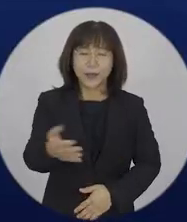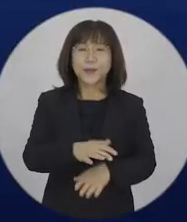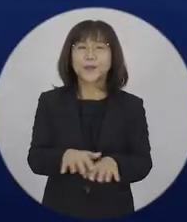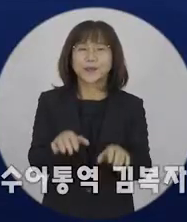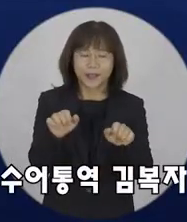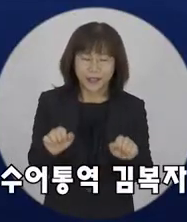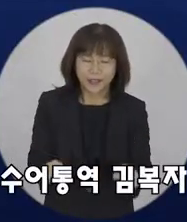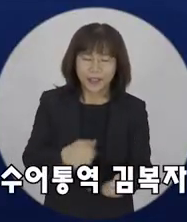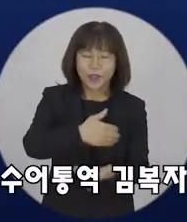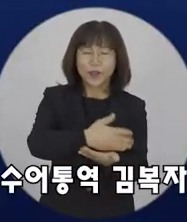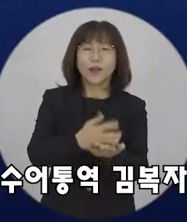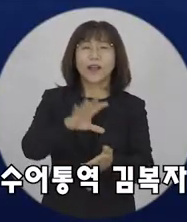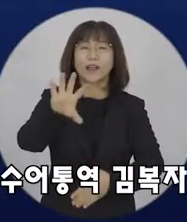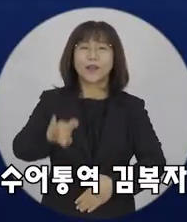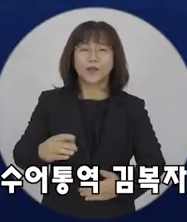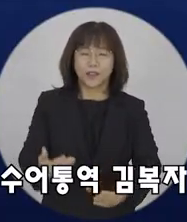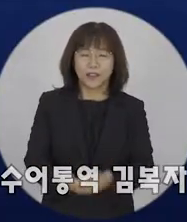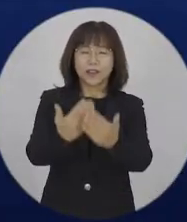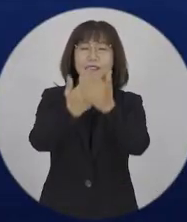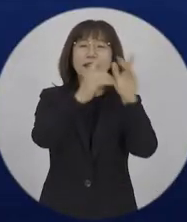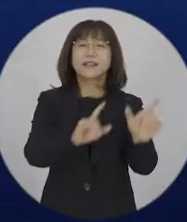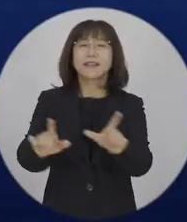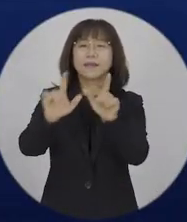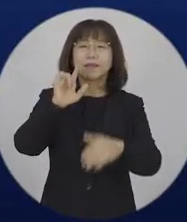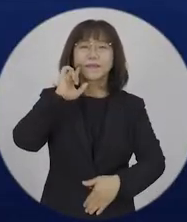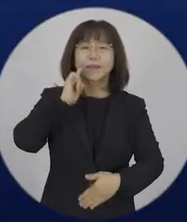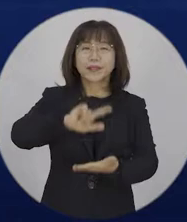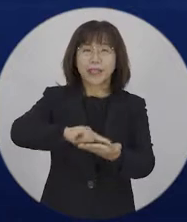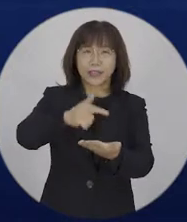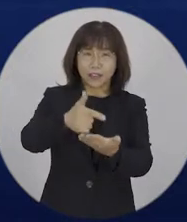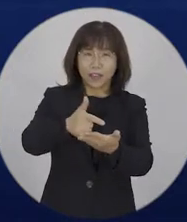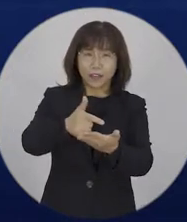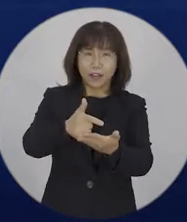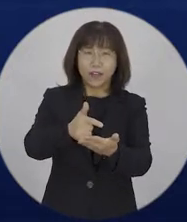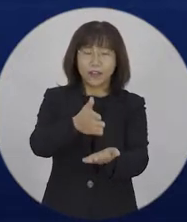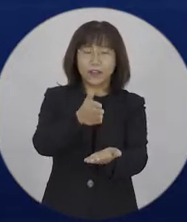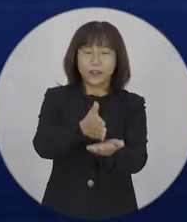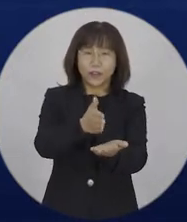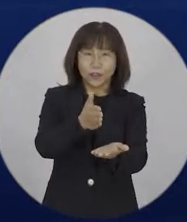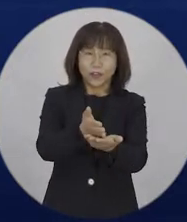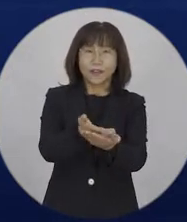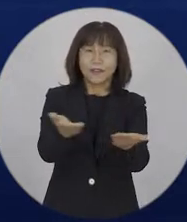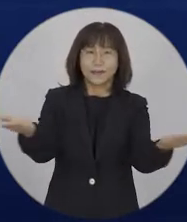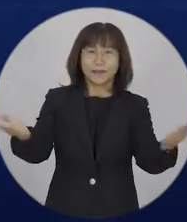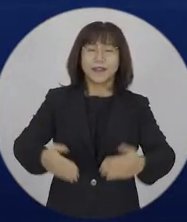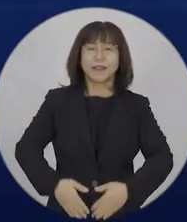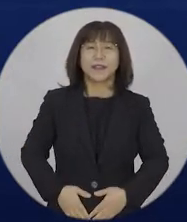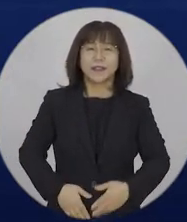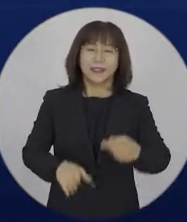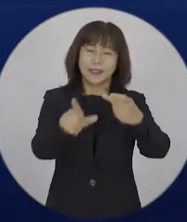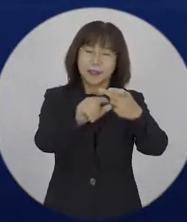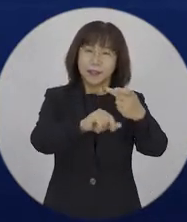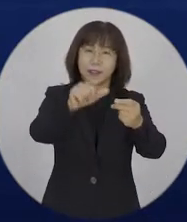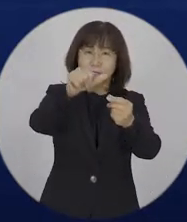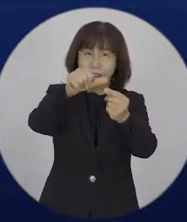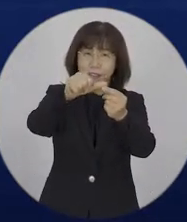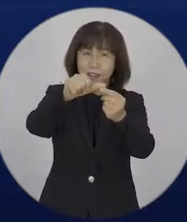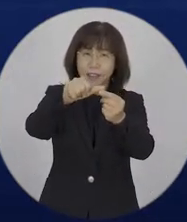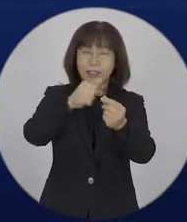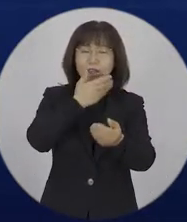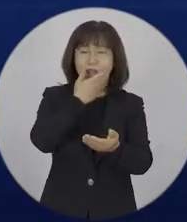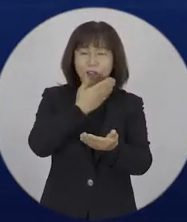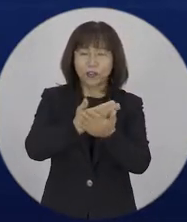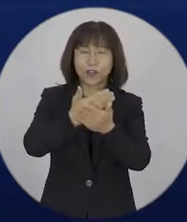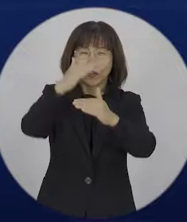구민 여러분 안녕하십니까 조화로운 성장 삶이 아름다운 강성 아이 감소 티비 이나현 입니다 12월